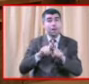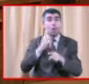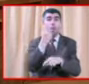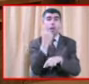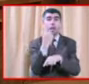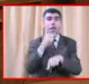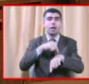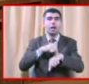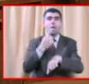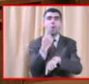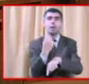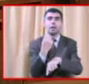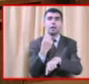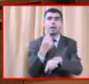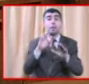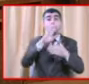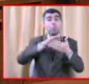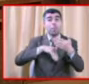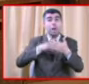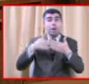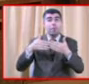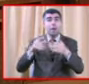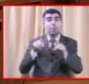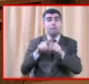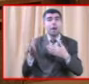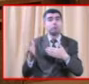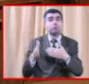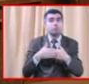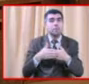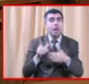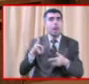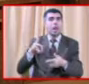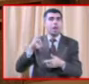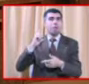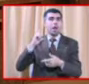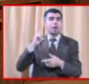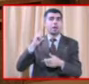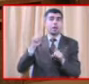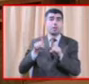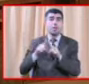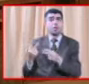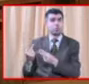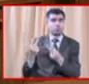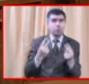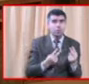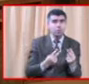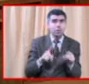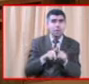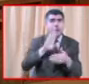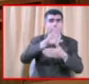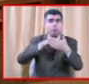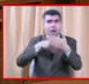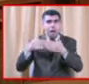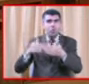اليوم، البرنامج أغلق البارحة، لو توصلنا البارحة كان يجي ما كان حتى شي إشكال. إذا الإشكال ما عندوش علاقة